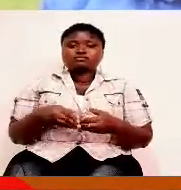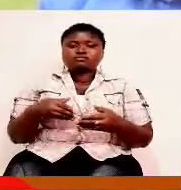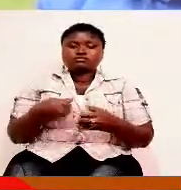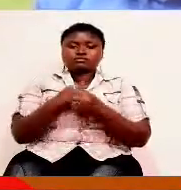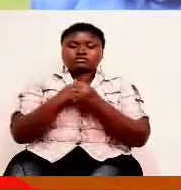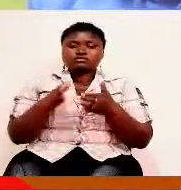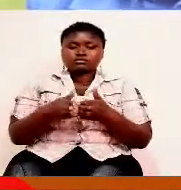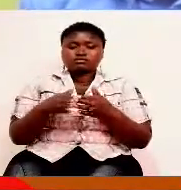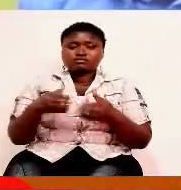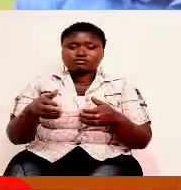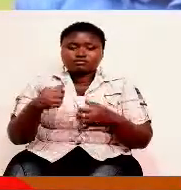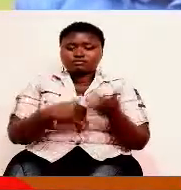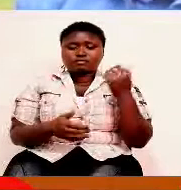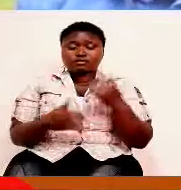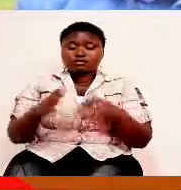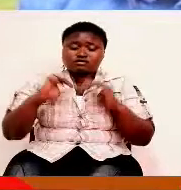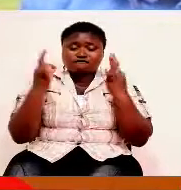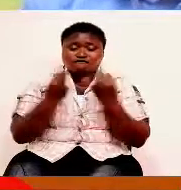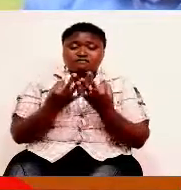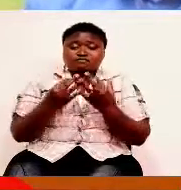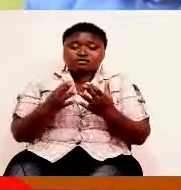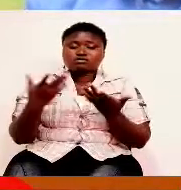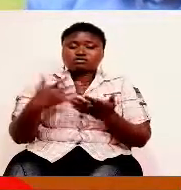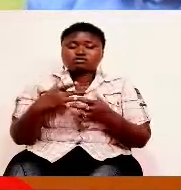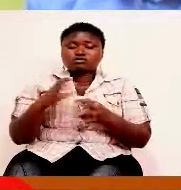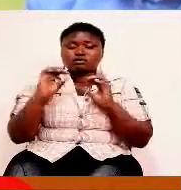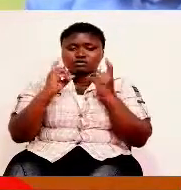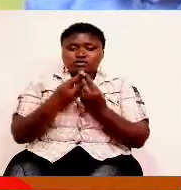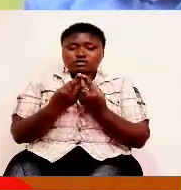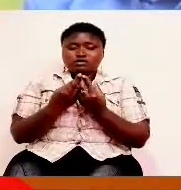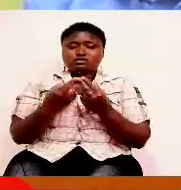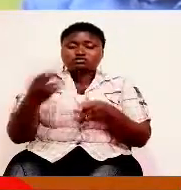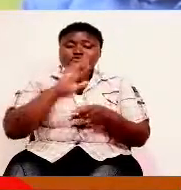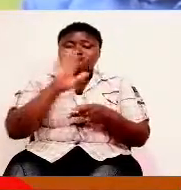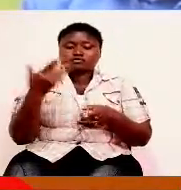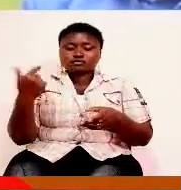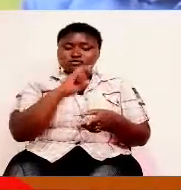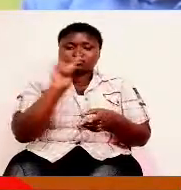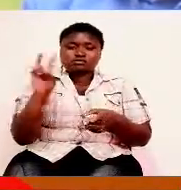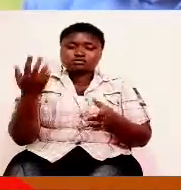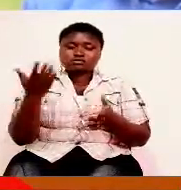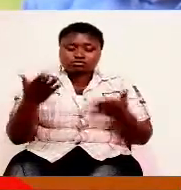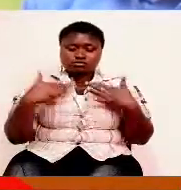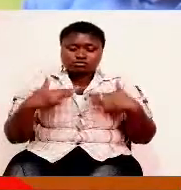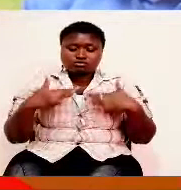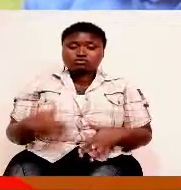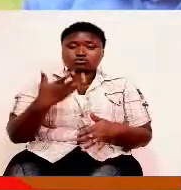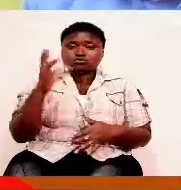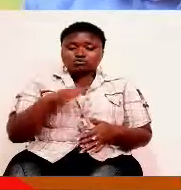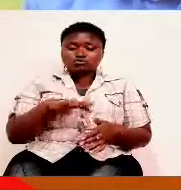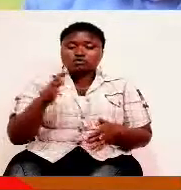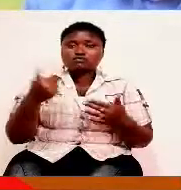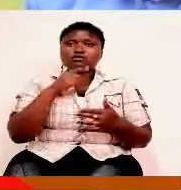to family or relatives. You find those people who are entrusted with children,